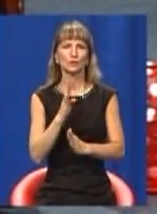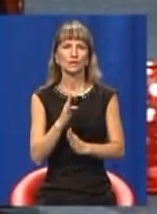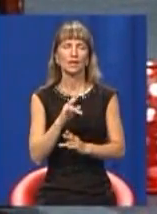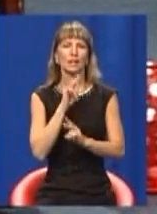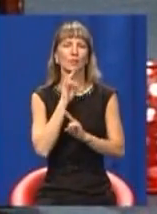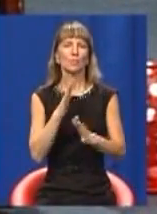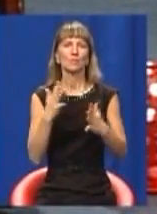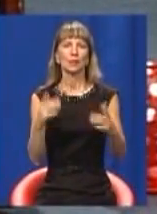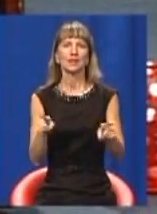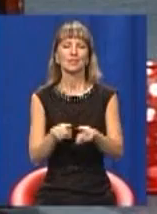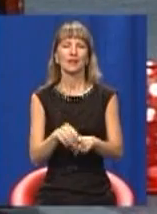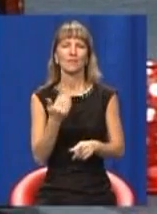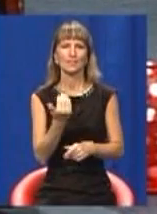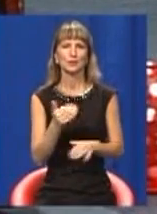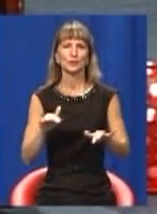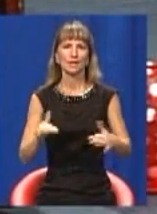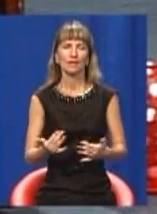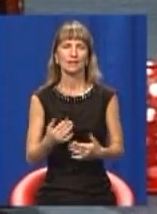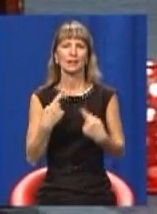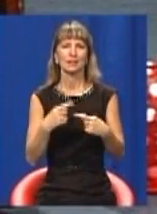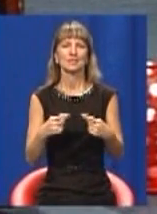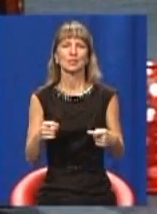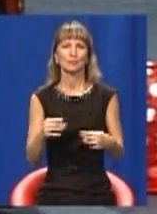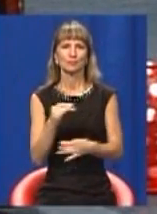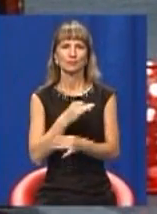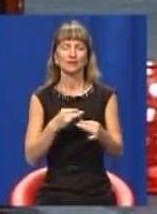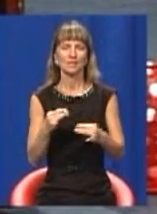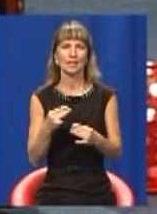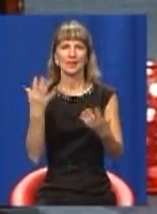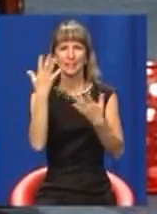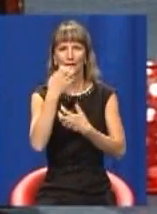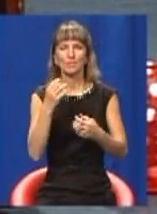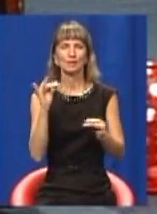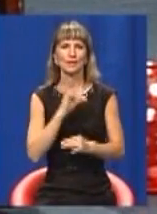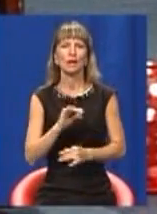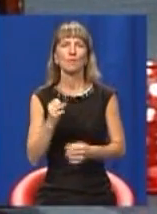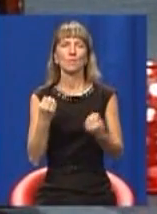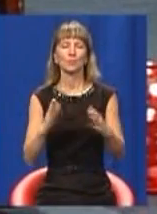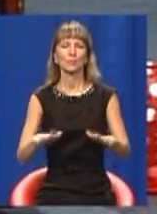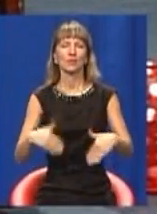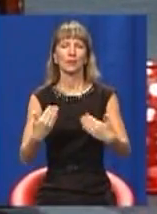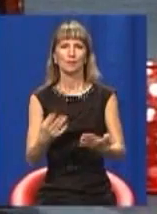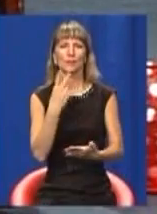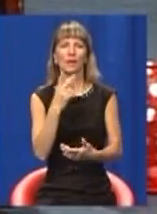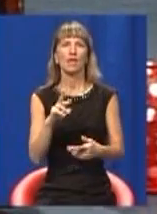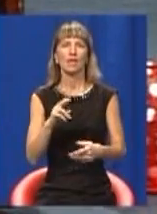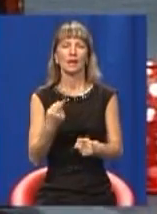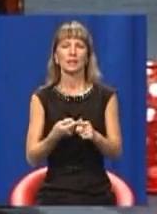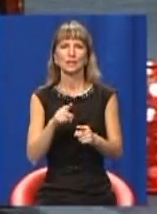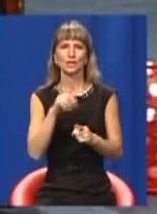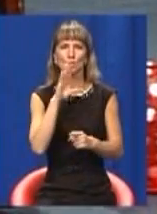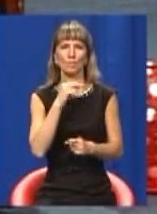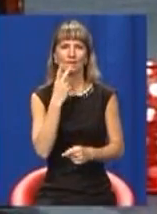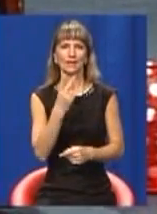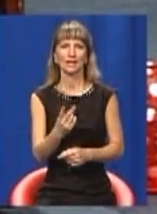не будемо більше так вас втомити, знаєте, з плітками та отакими дуже такими темними історіями, а просто пропонуємо переглянути, як ця собачка